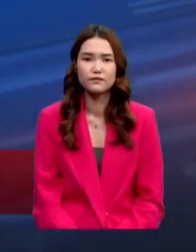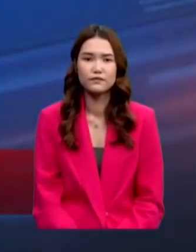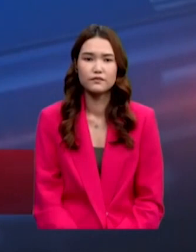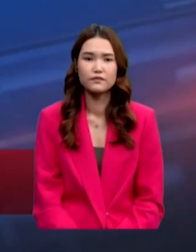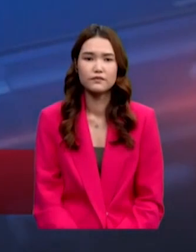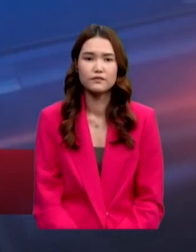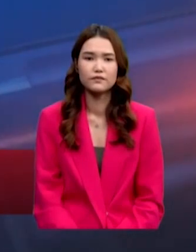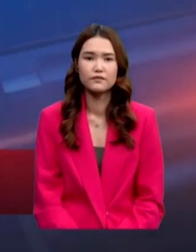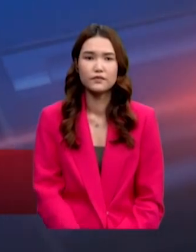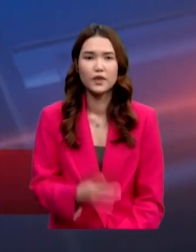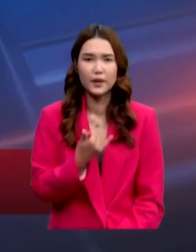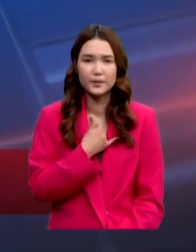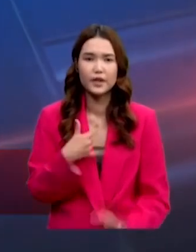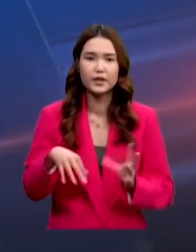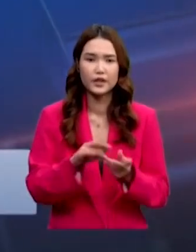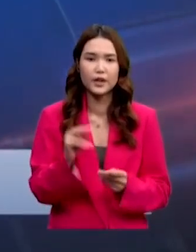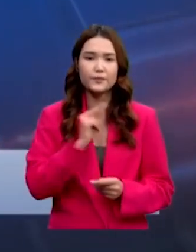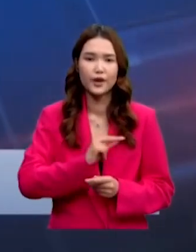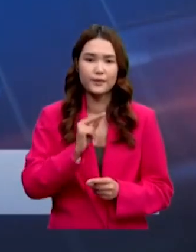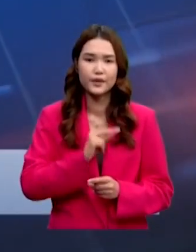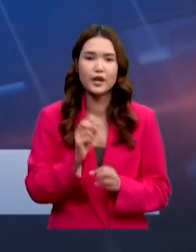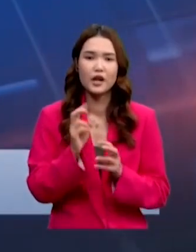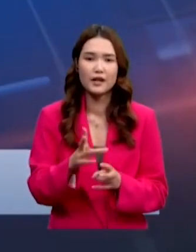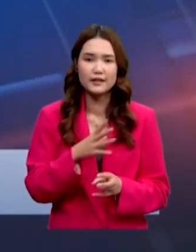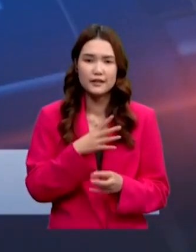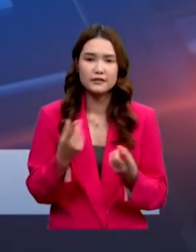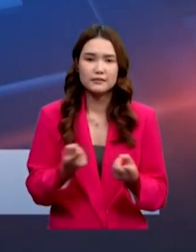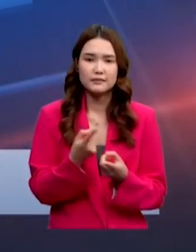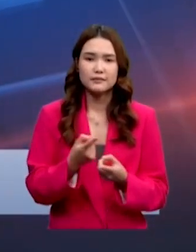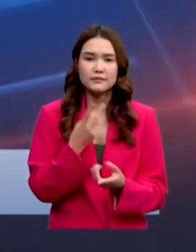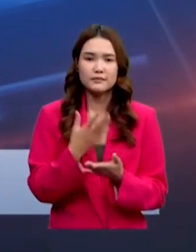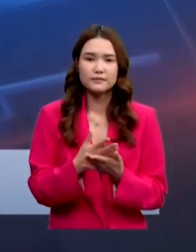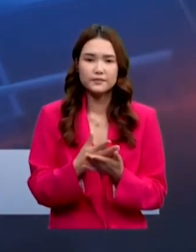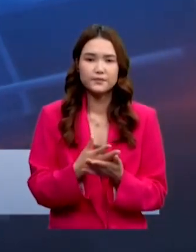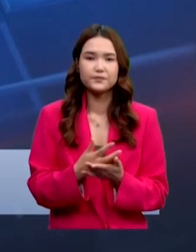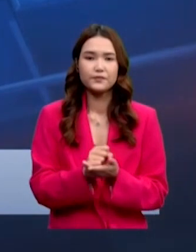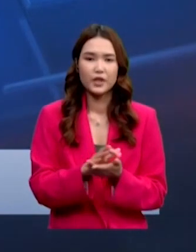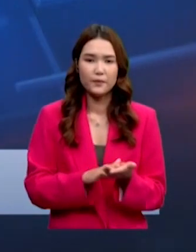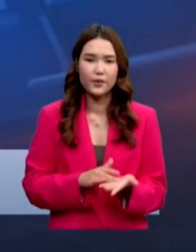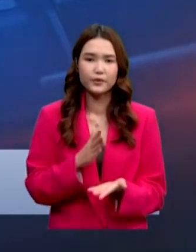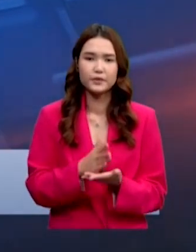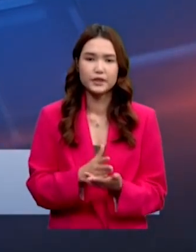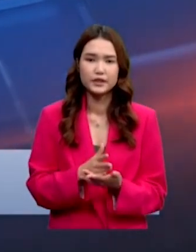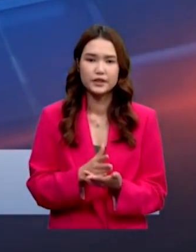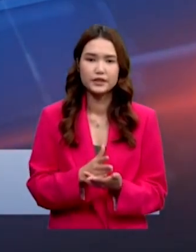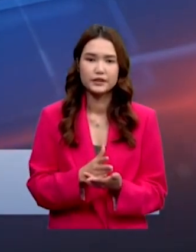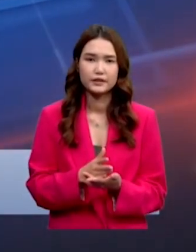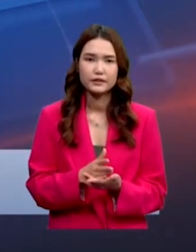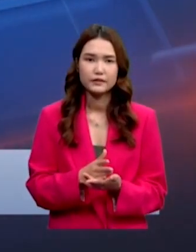Мы работаем в рамках условного законодательства. В нескольких юрисдикциях работа продолжается. По